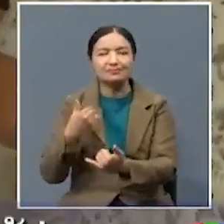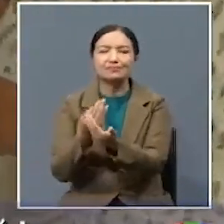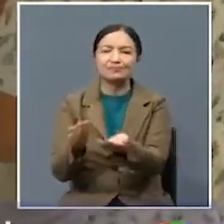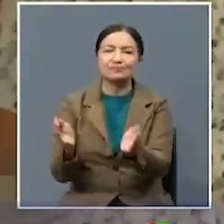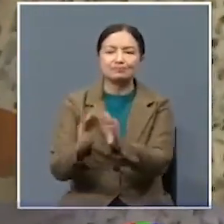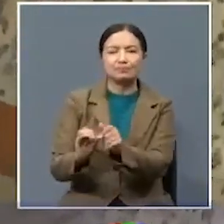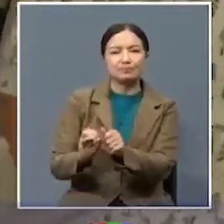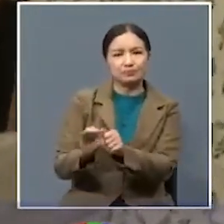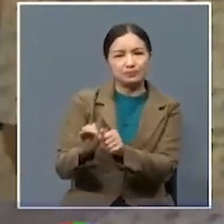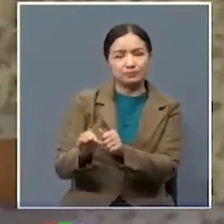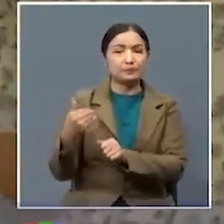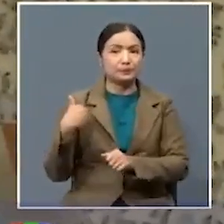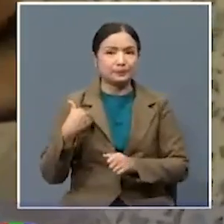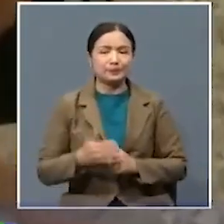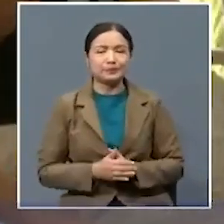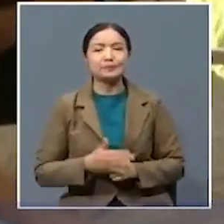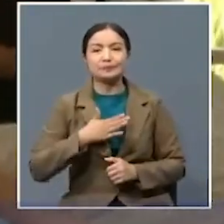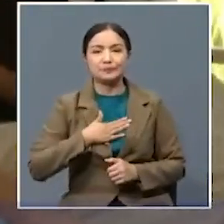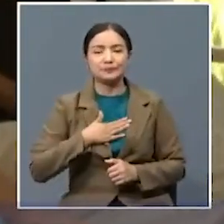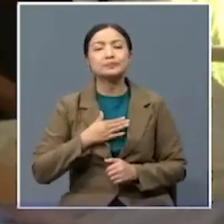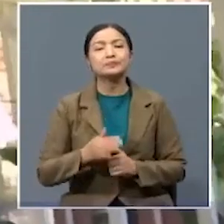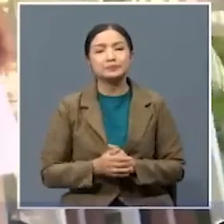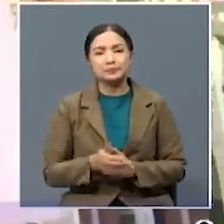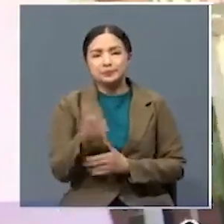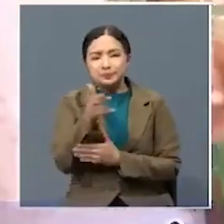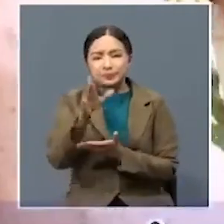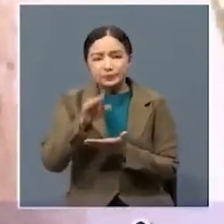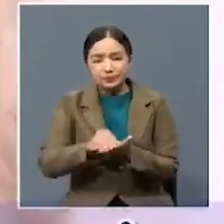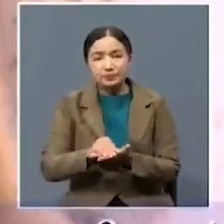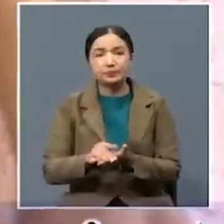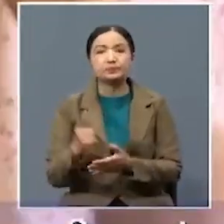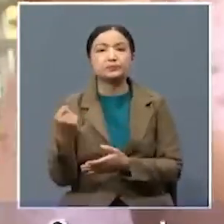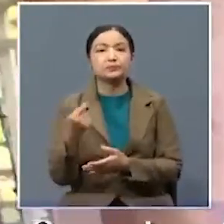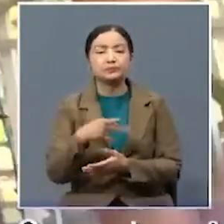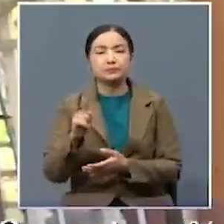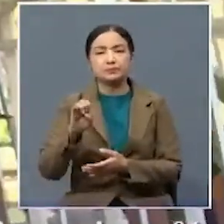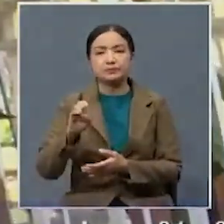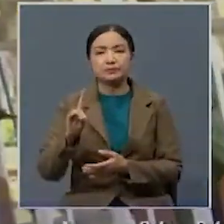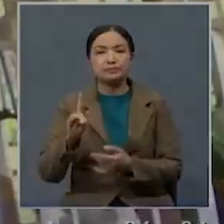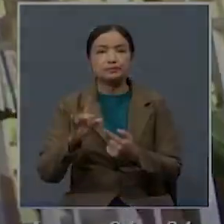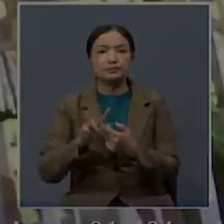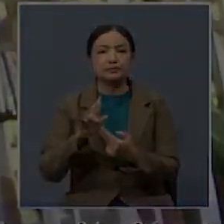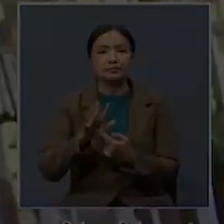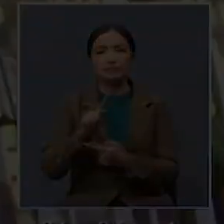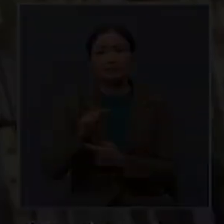อบครัวด้วยสัมพันธ์ธัญญาเจริญถ่ายภาพธิดารัตน์พัทรนาวิกรายงาน